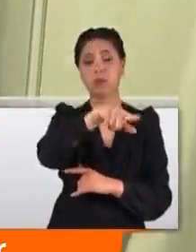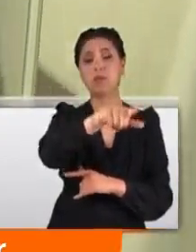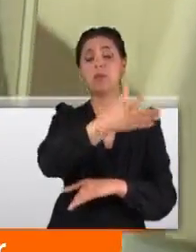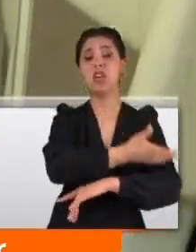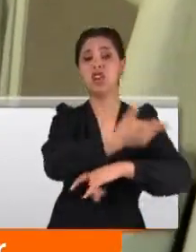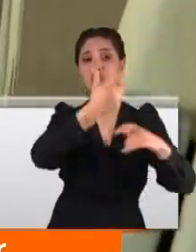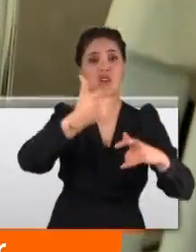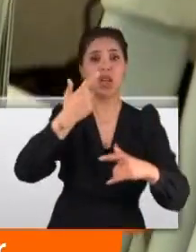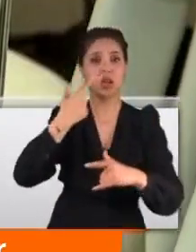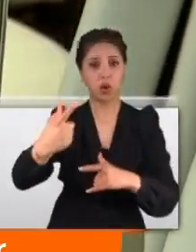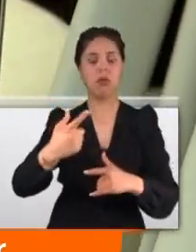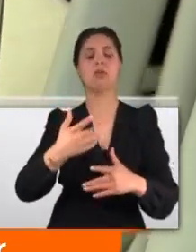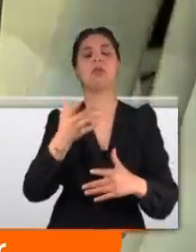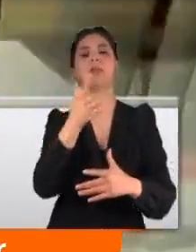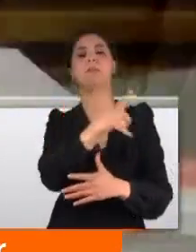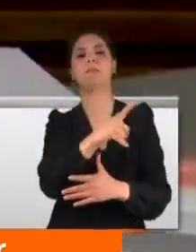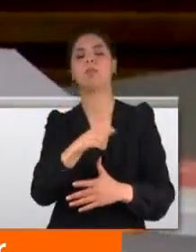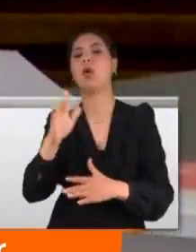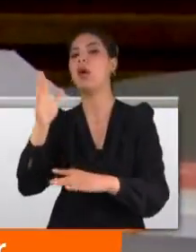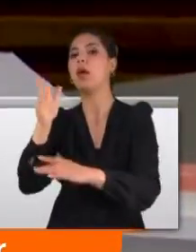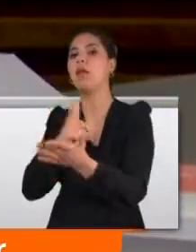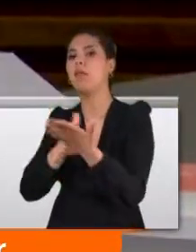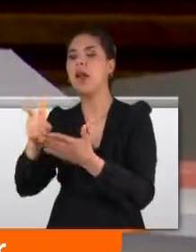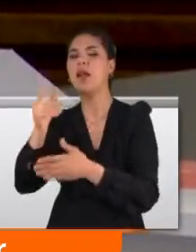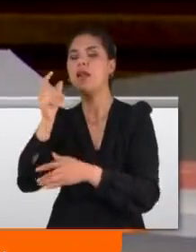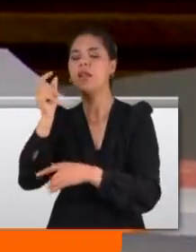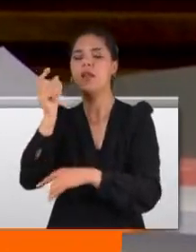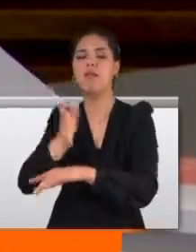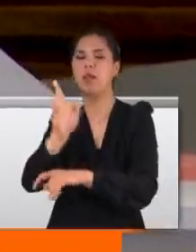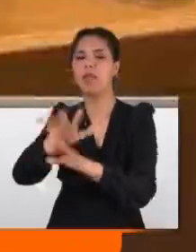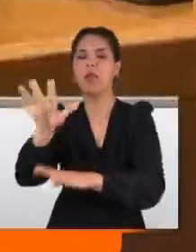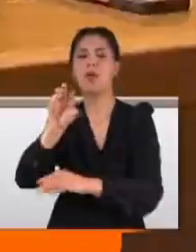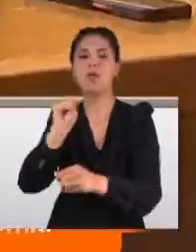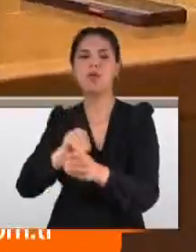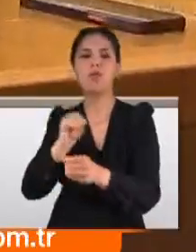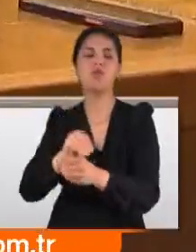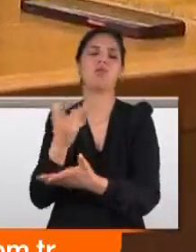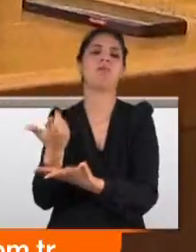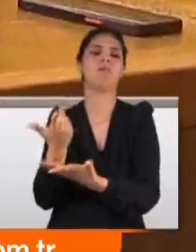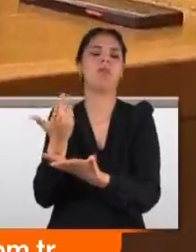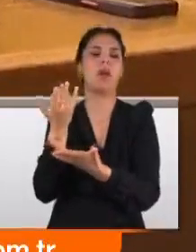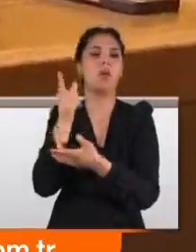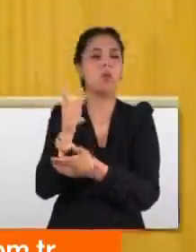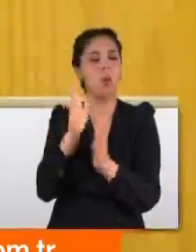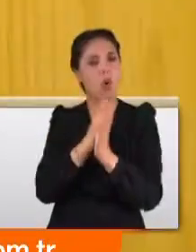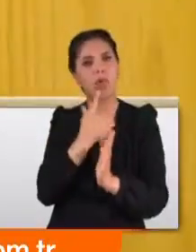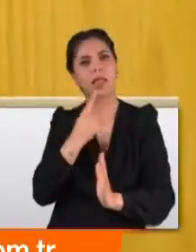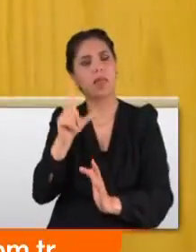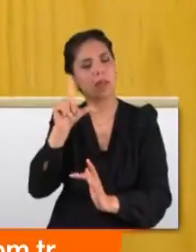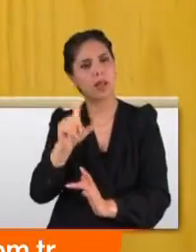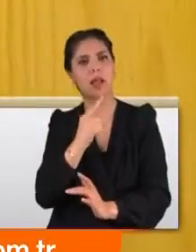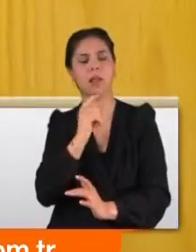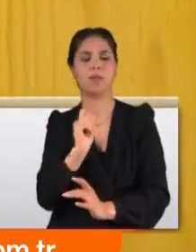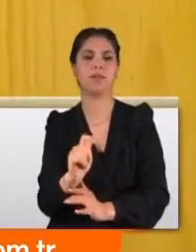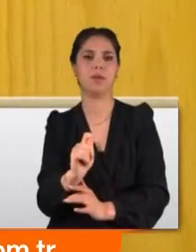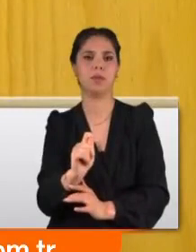demokrasi karşısındaymış gibi gösteren tutumunu eleştirdi, özür dilemesini istedi. Üzüntümüz Cumhuriyet Halk Partisi Genel